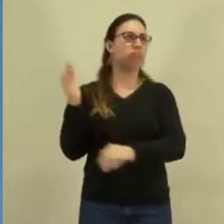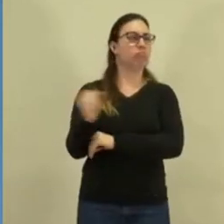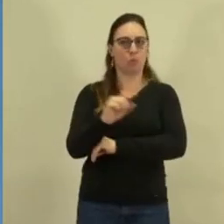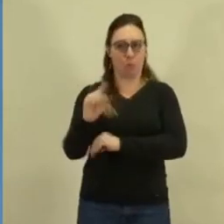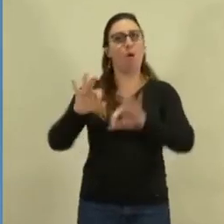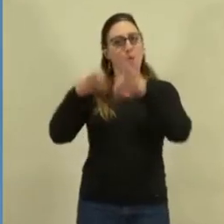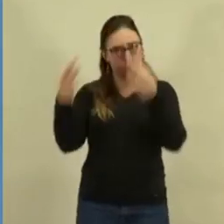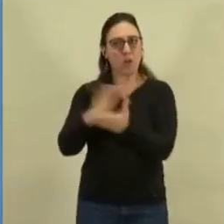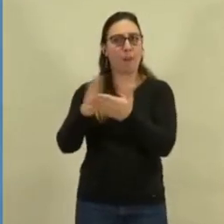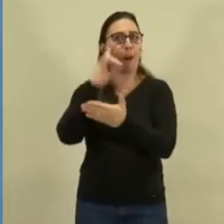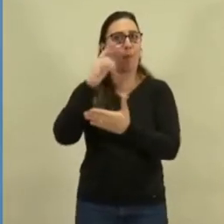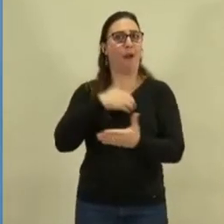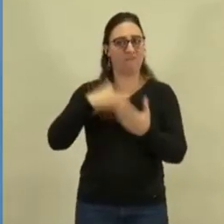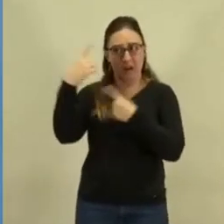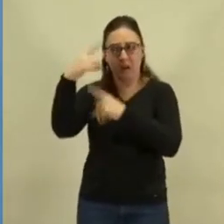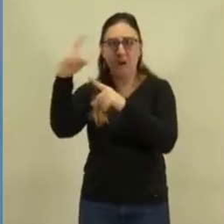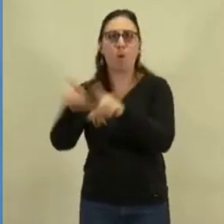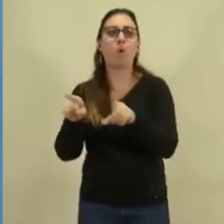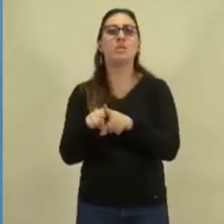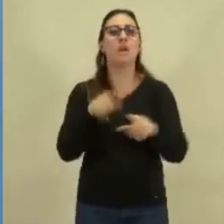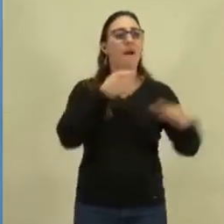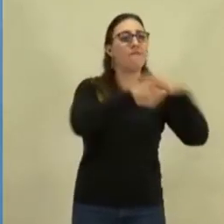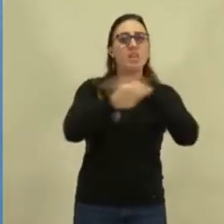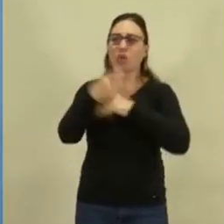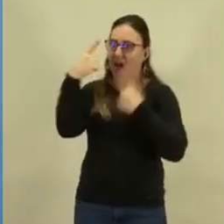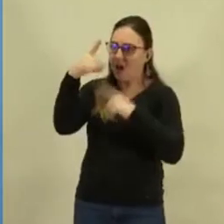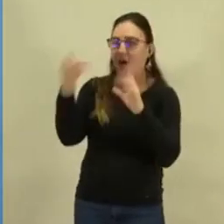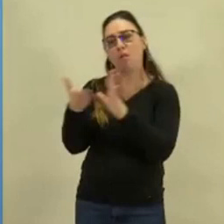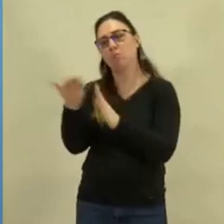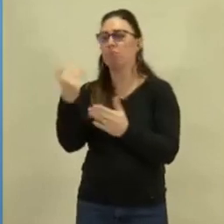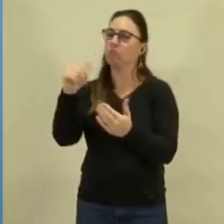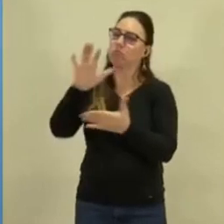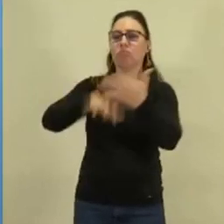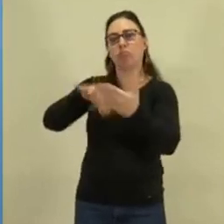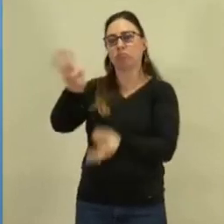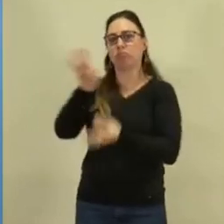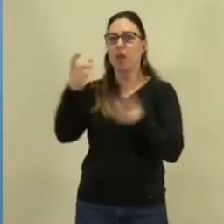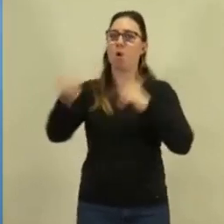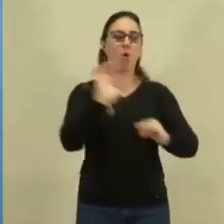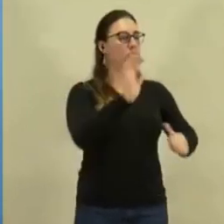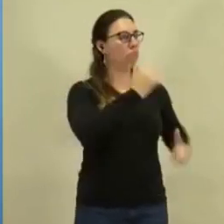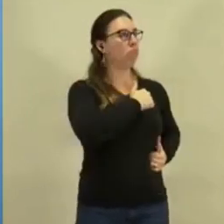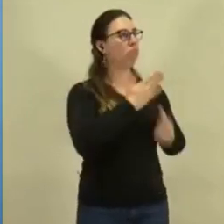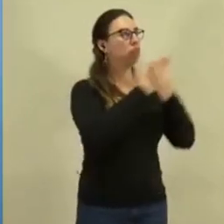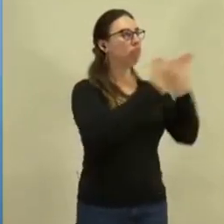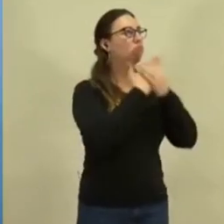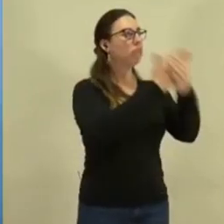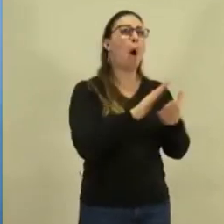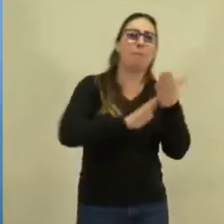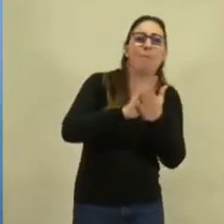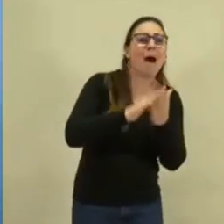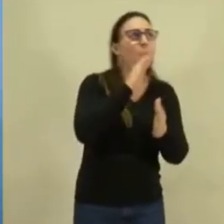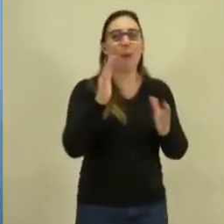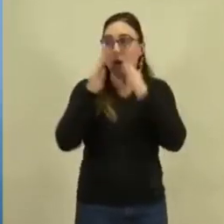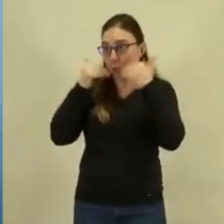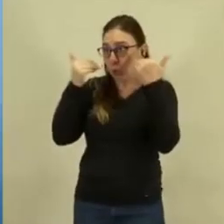que la ville leur demande des budgets, parce que les financeurs leur demandent des budgets, parce que tout le monde leur demande des budgets. Et ils le font en temps et en heure. Et ils n'ont pas d'excuses. Ça vous fait